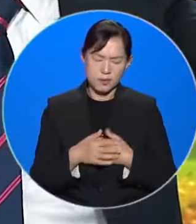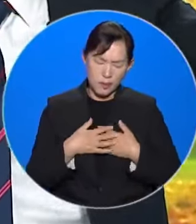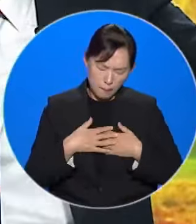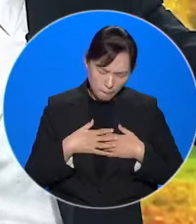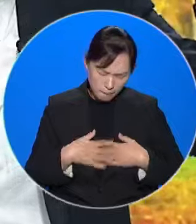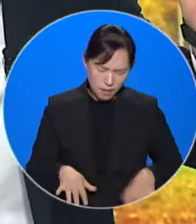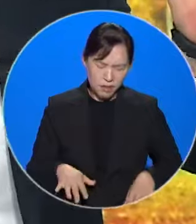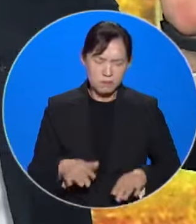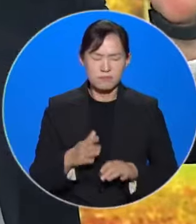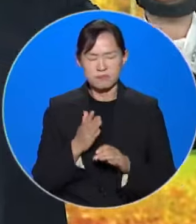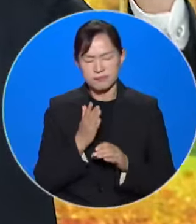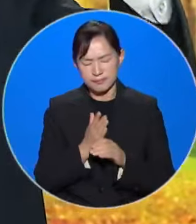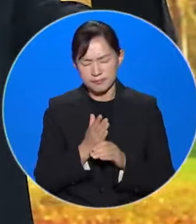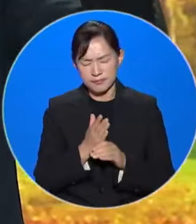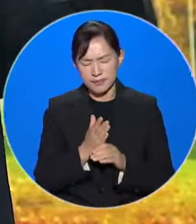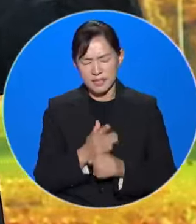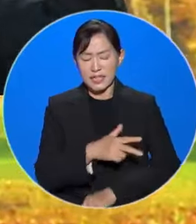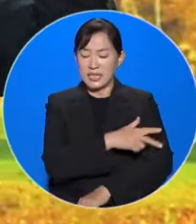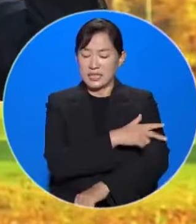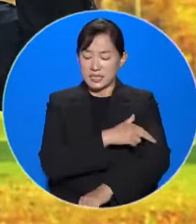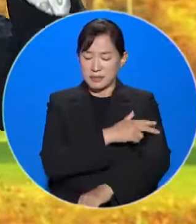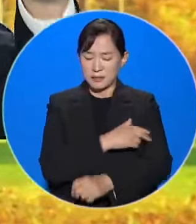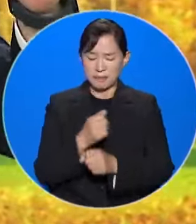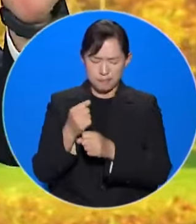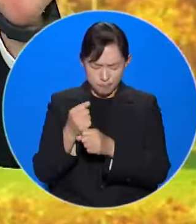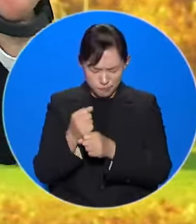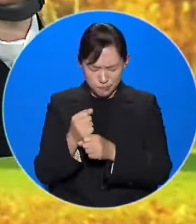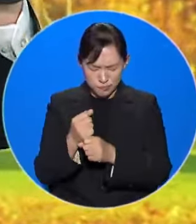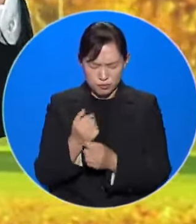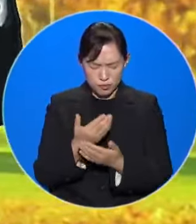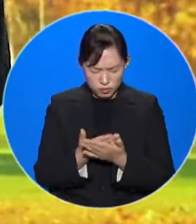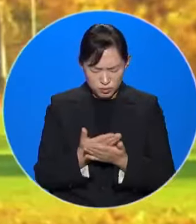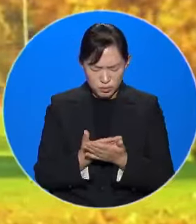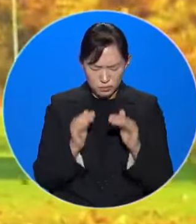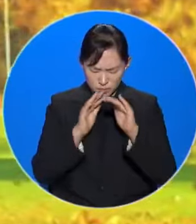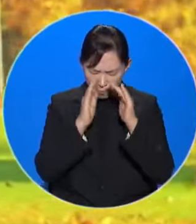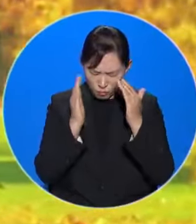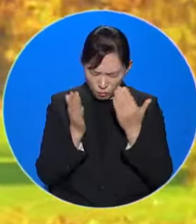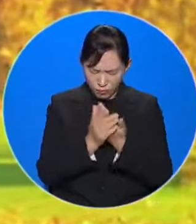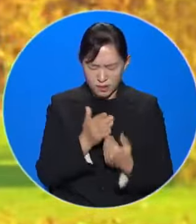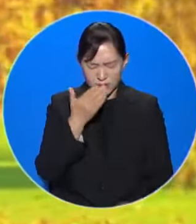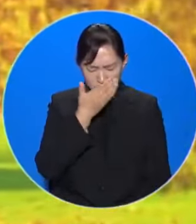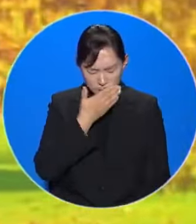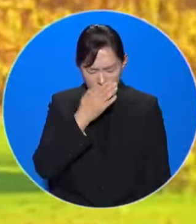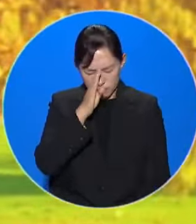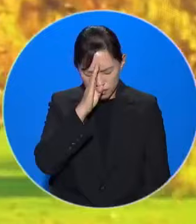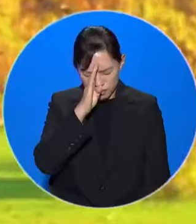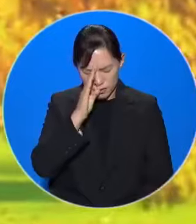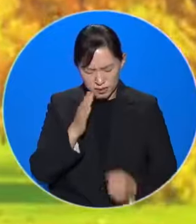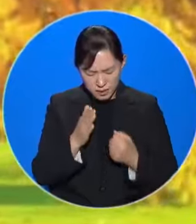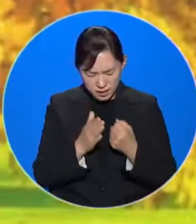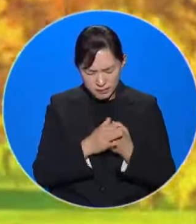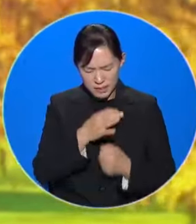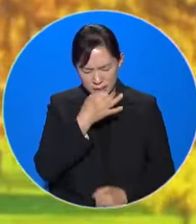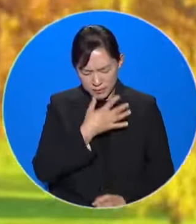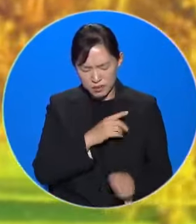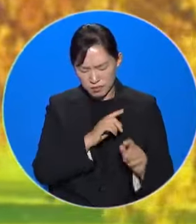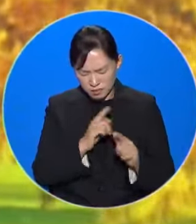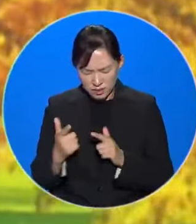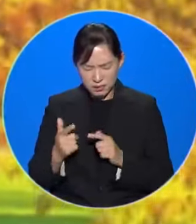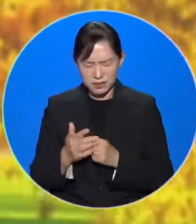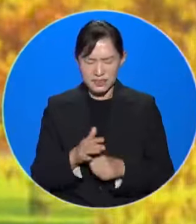지쳐있는 가운데 있습니다. 우리 우 집사님을 붙잡아 주셔서 모든 하나님 당뇨로 인한 어려움들 증상들